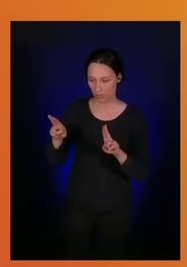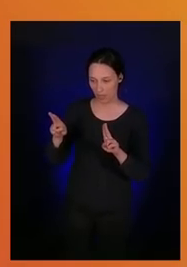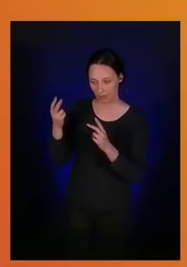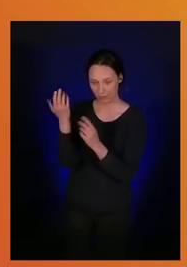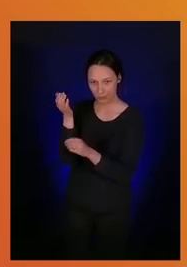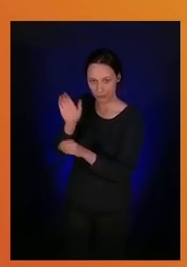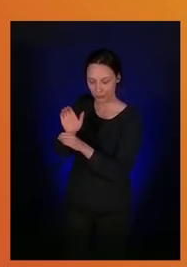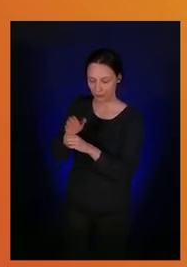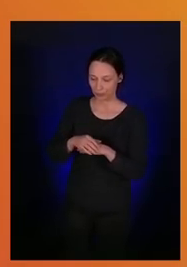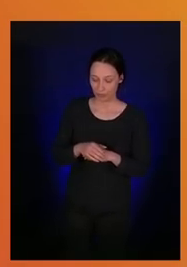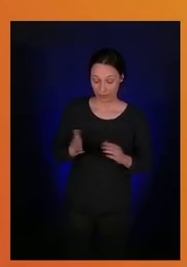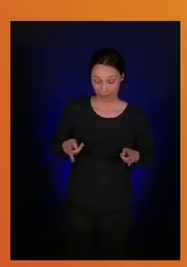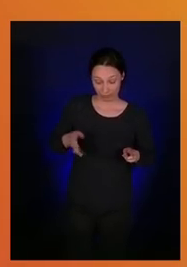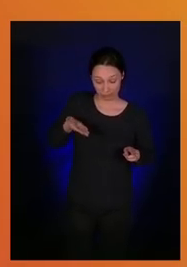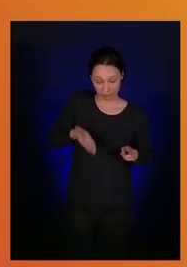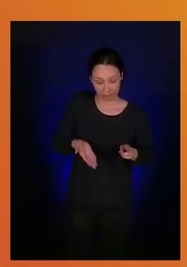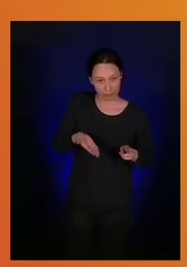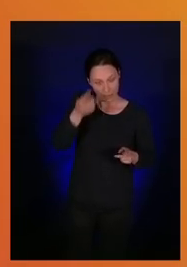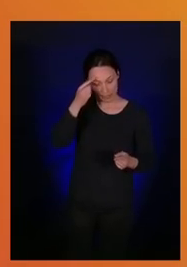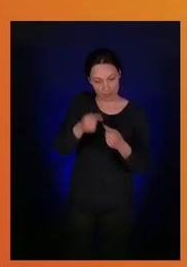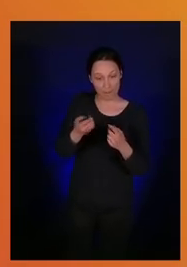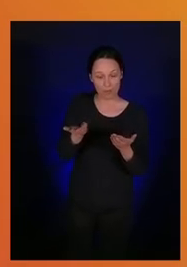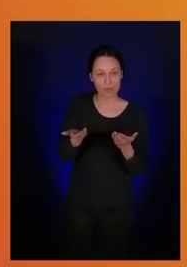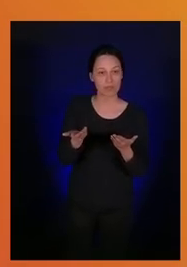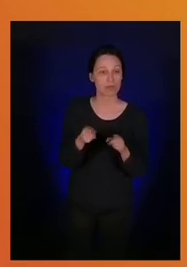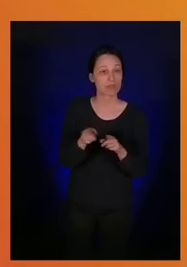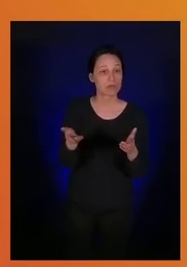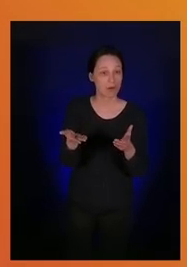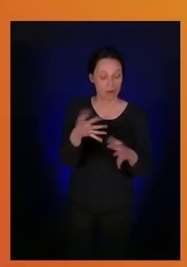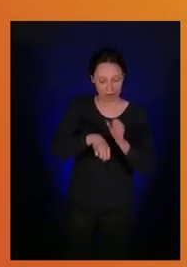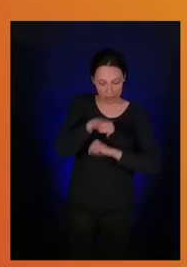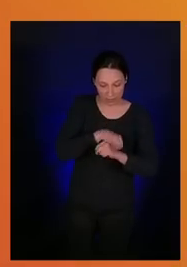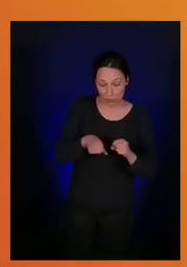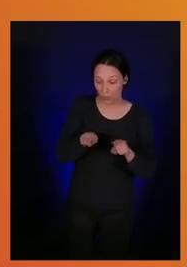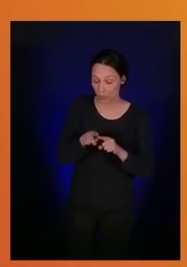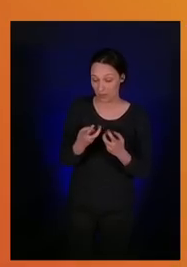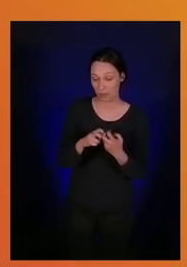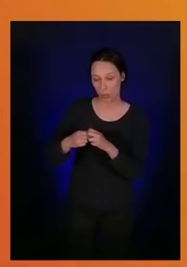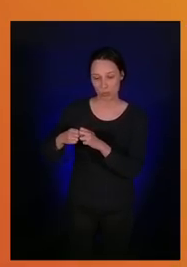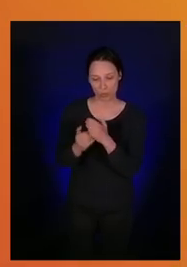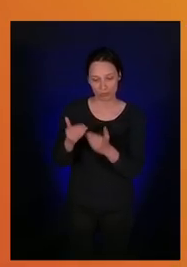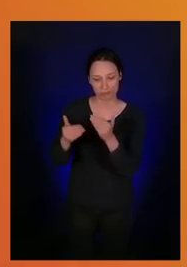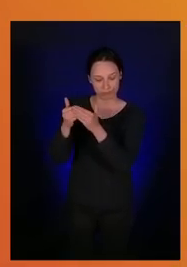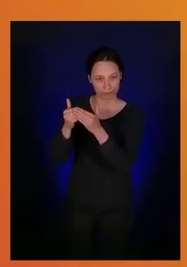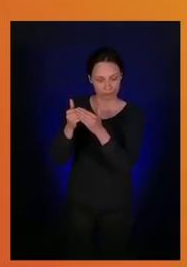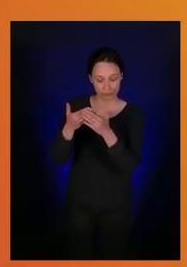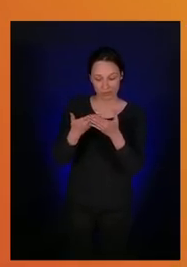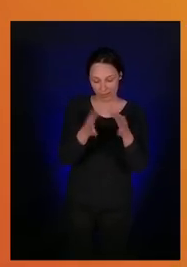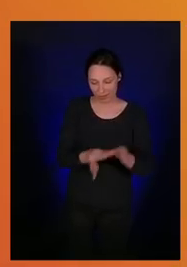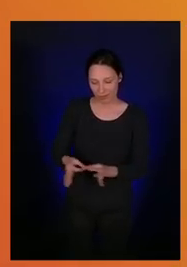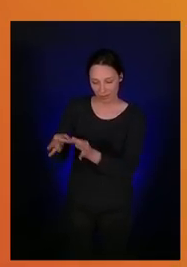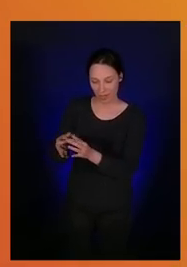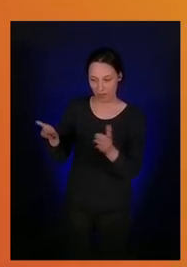la question de l'organisation et de sa structuration. À ce titre, se retrouve la réflexion sur l'organisation